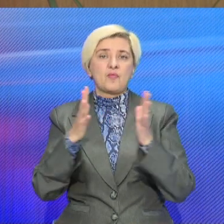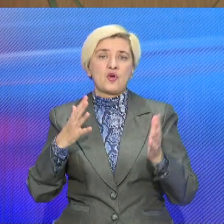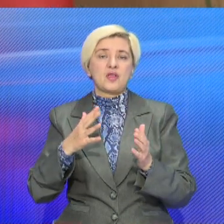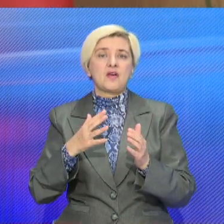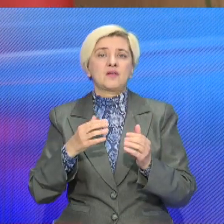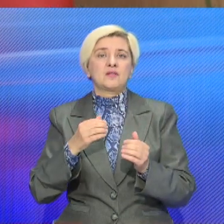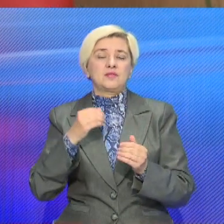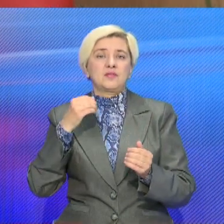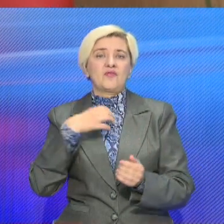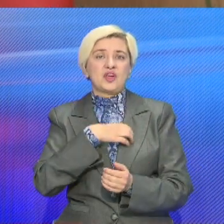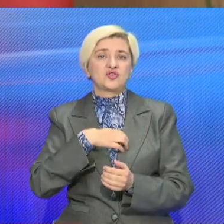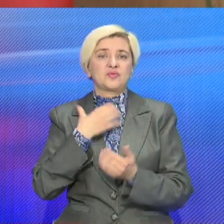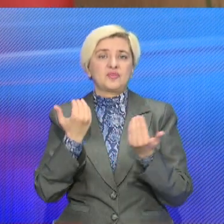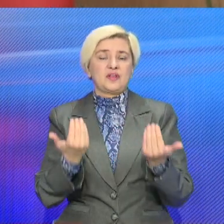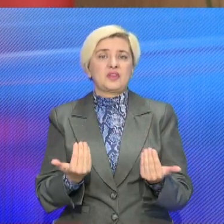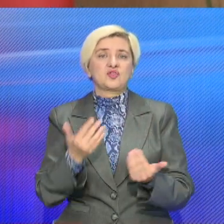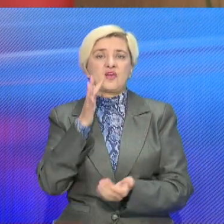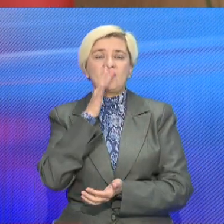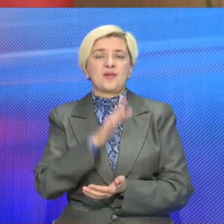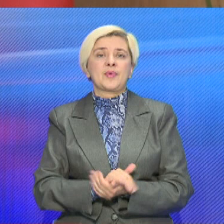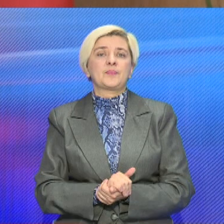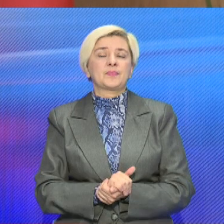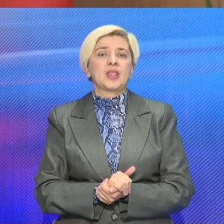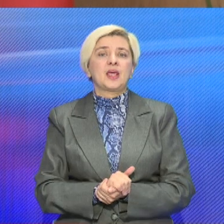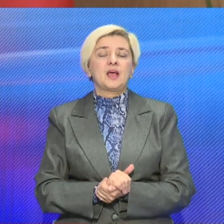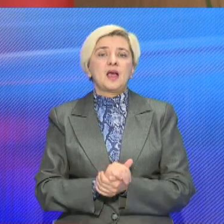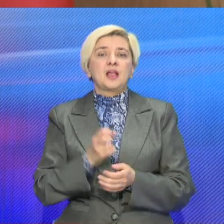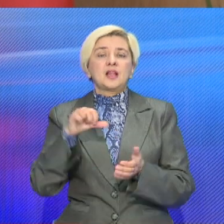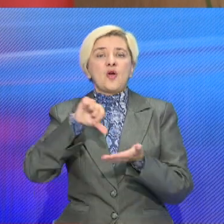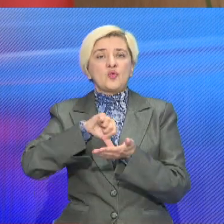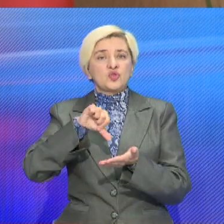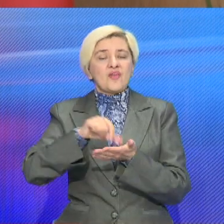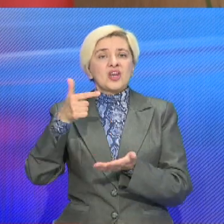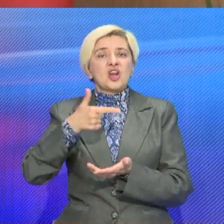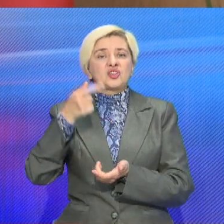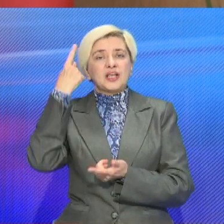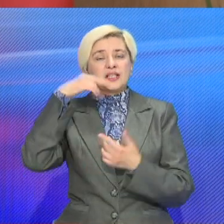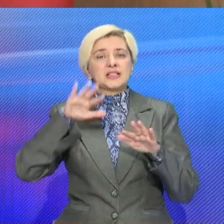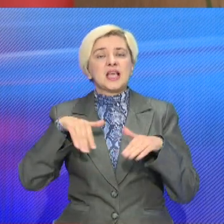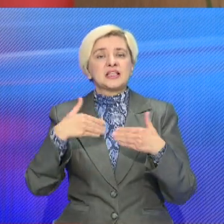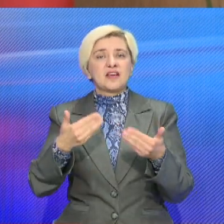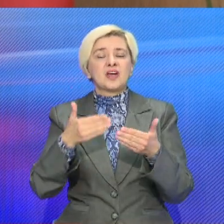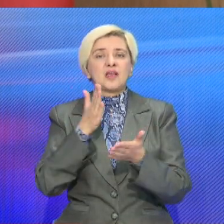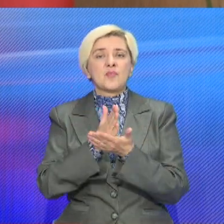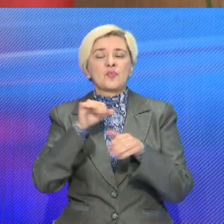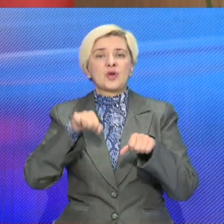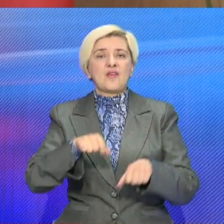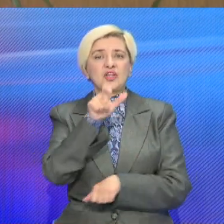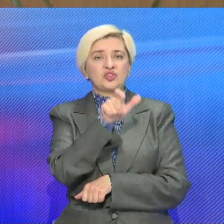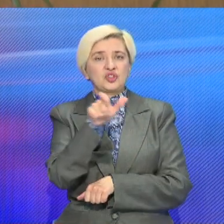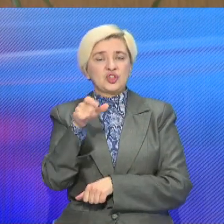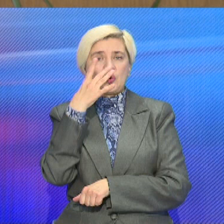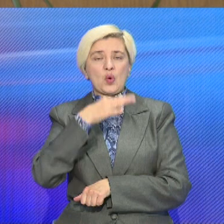настоящее время. Для участия в гражданских инициативах имеют право жители Грудненской области старше 18